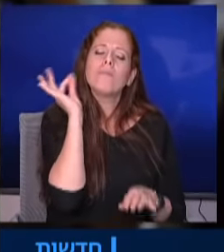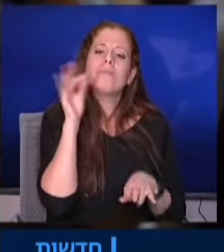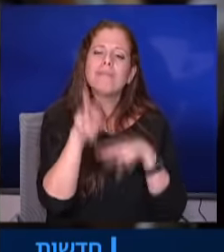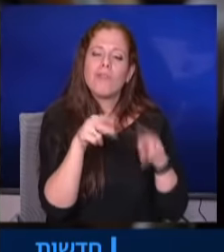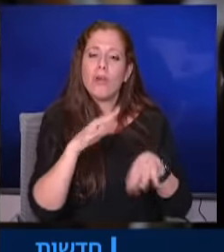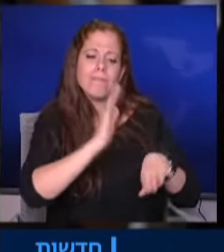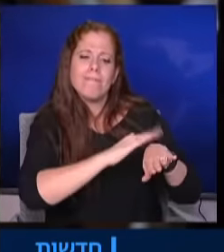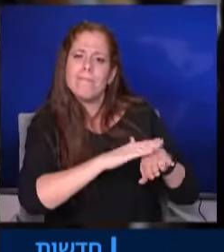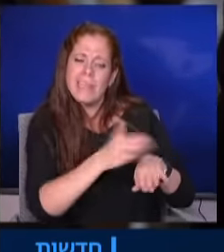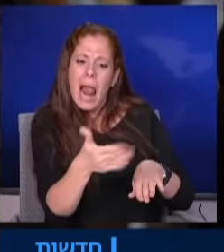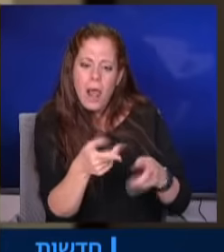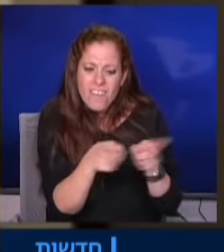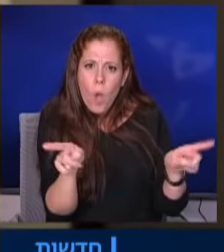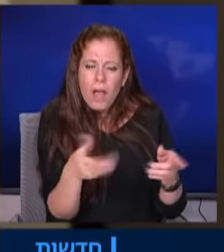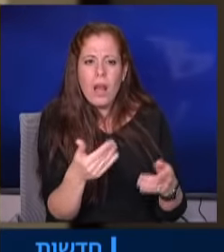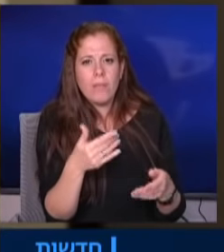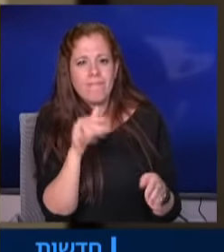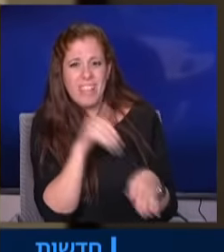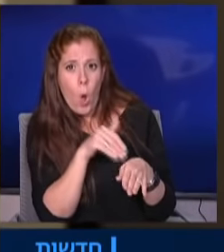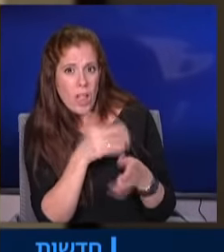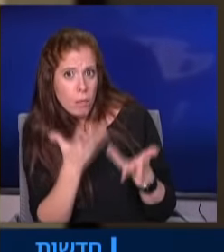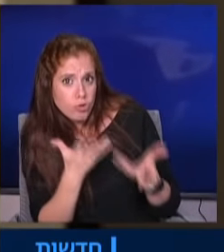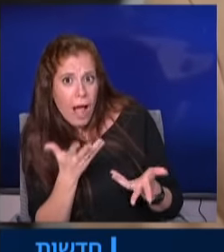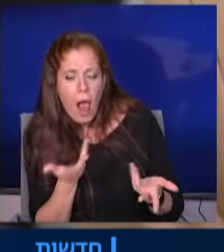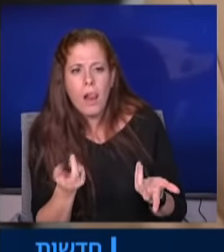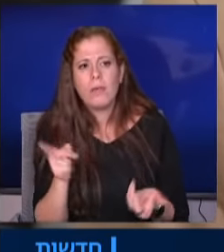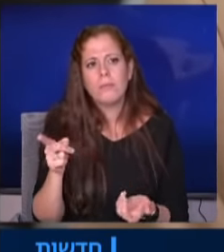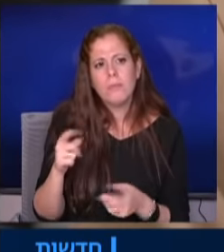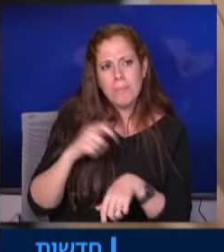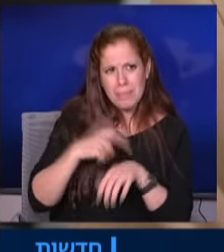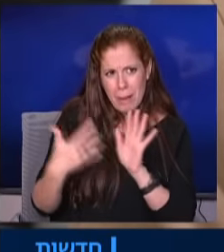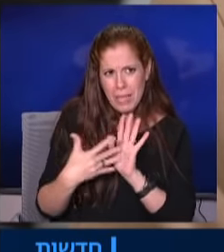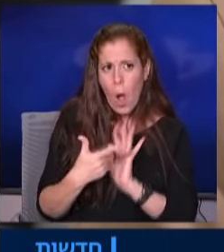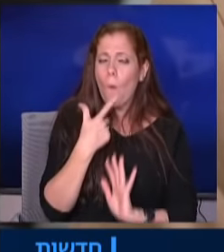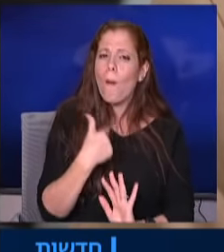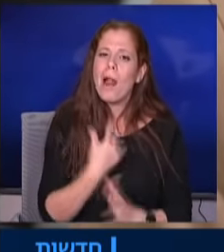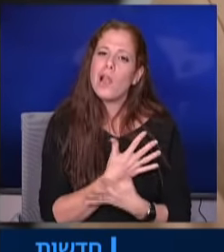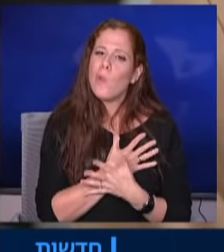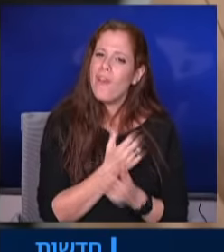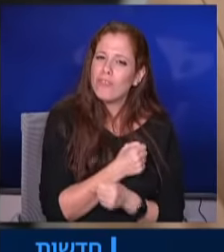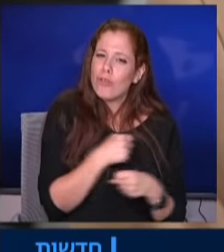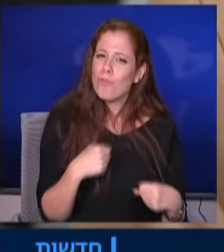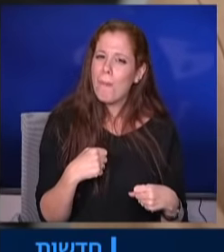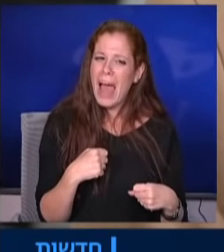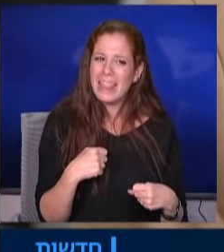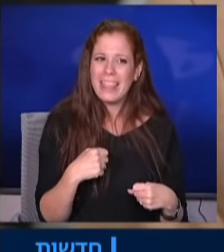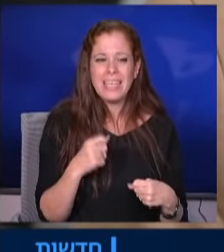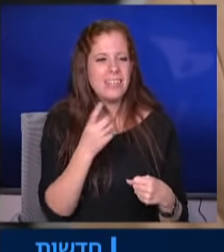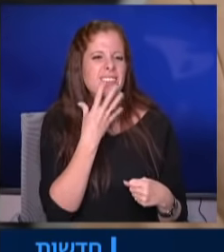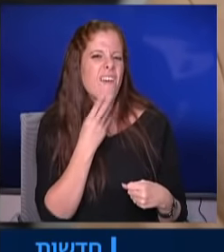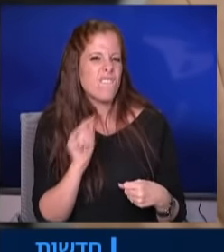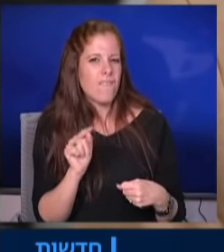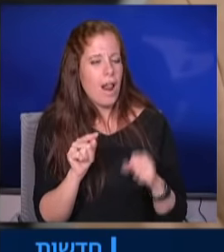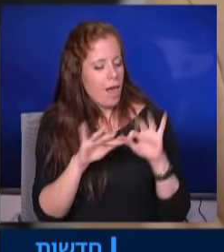לא במקום, הערות על המשקל. בזמן הבדיקה בפועל, הוא אמר לי, אני אוהב שהשמנת, זה יפה לך,